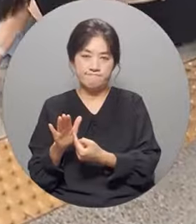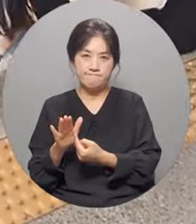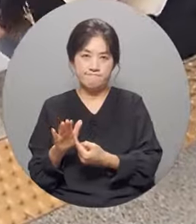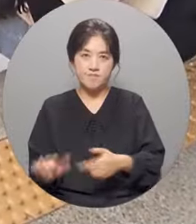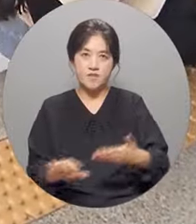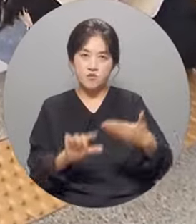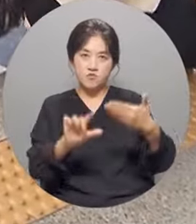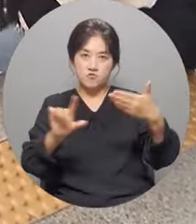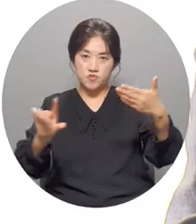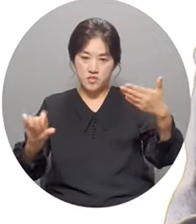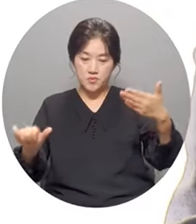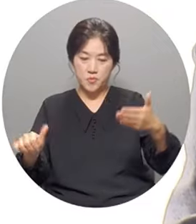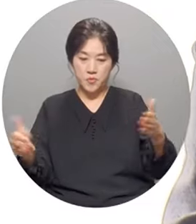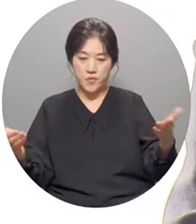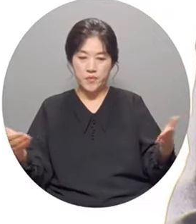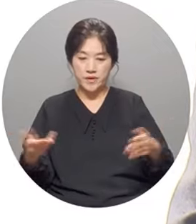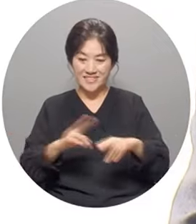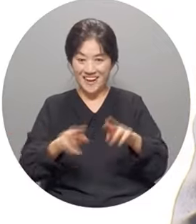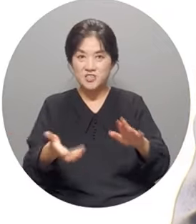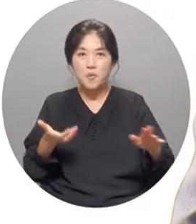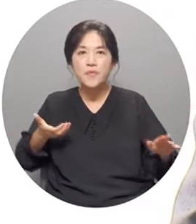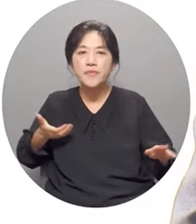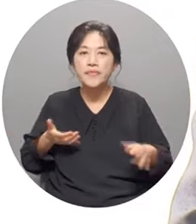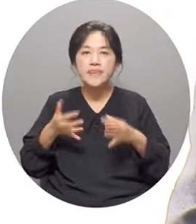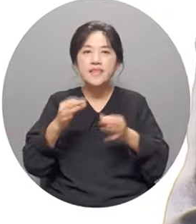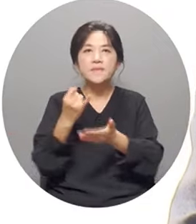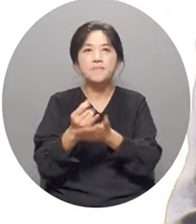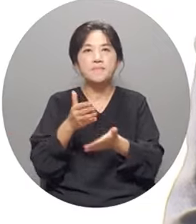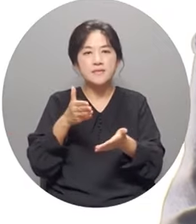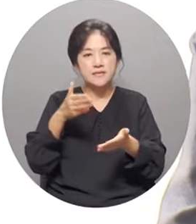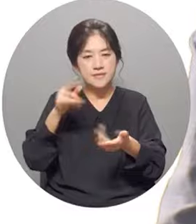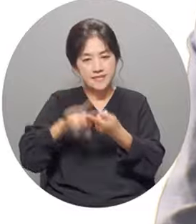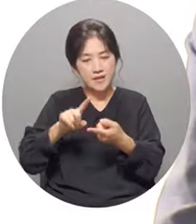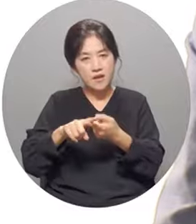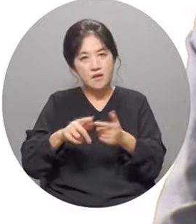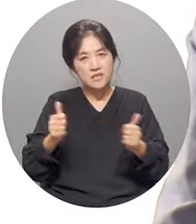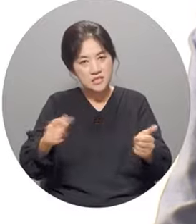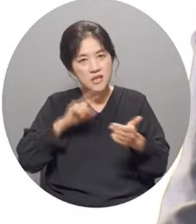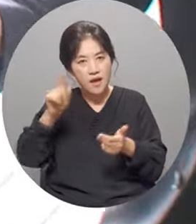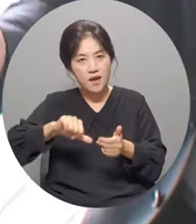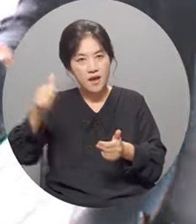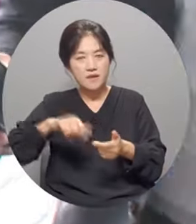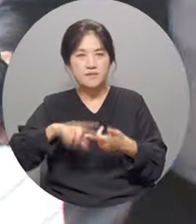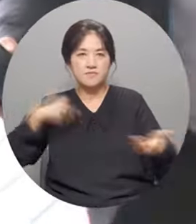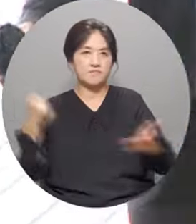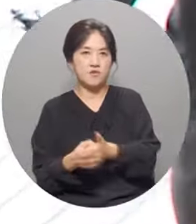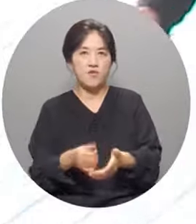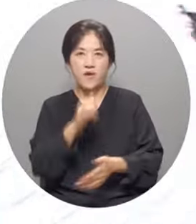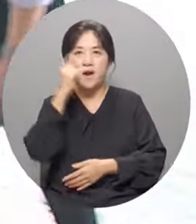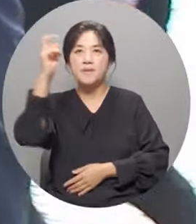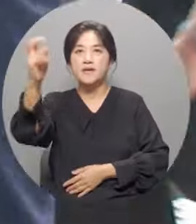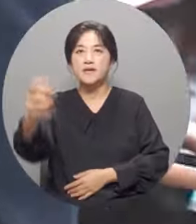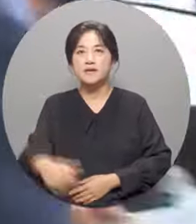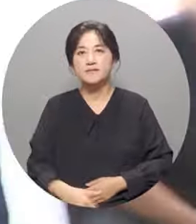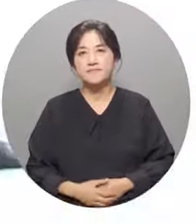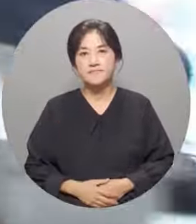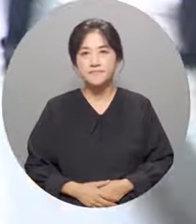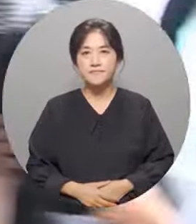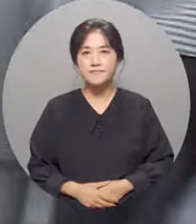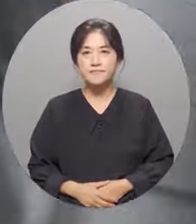15일 임기가 끝나기 전에 김 여사 처분 방향을 최종 결정할 걸로 보입니다. MBC 뉴스 구민지입니다.